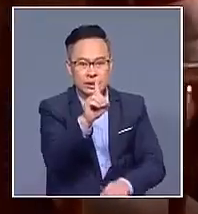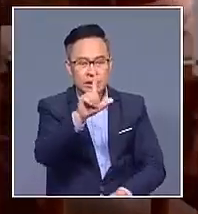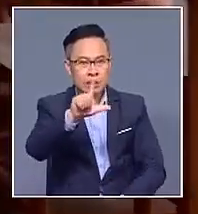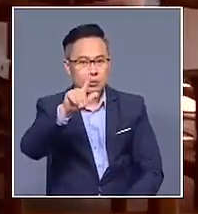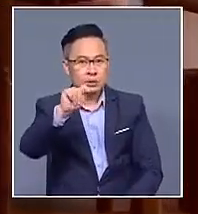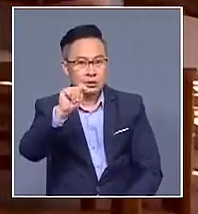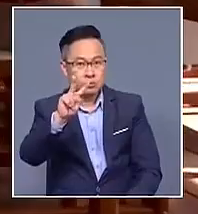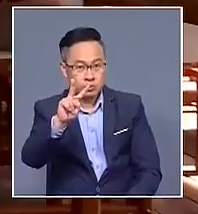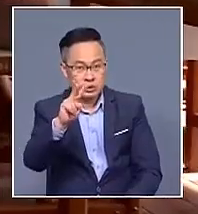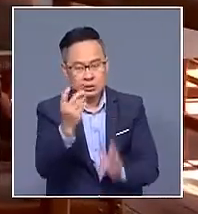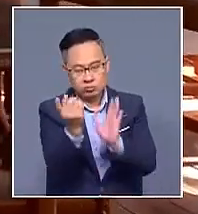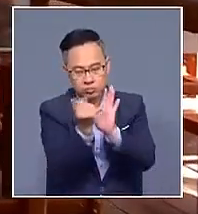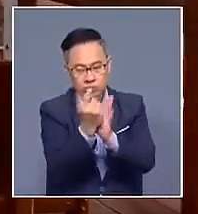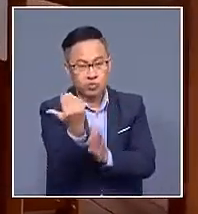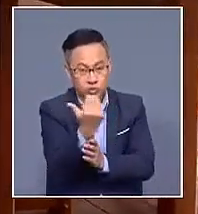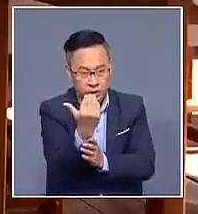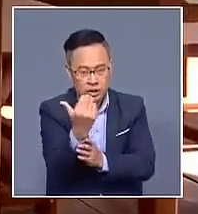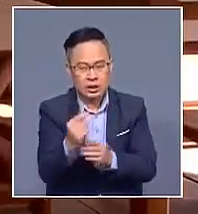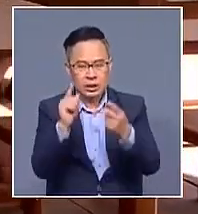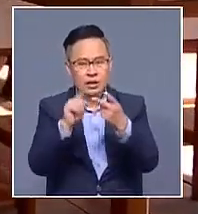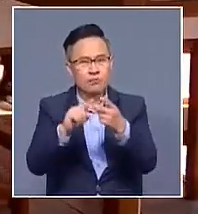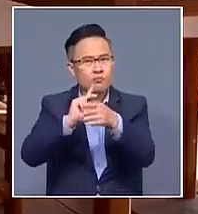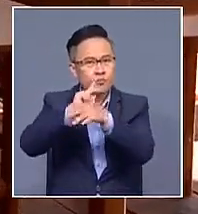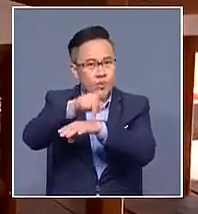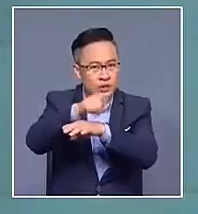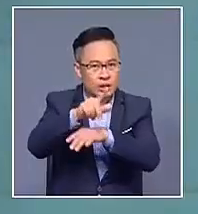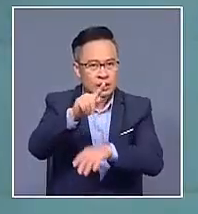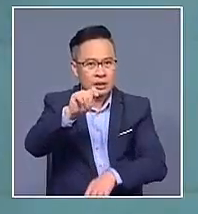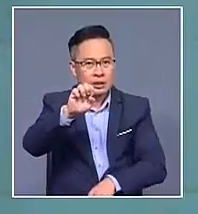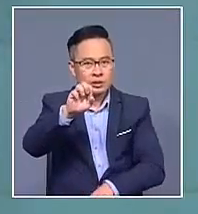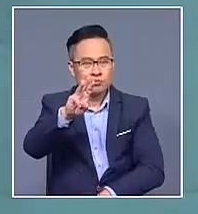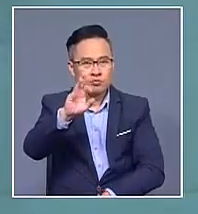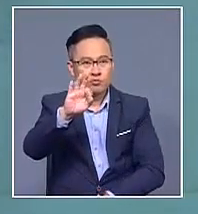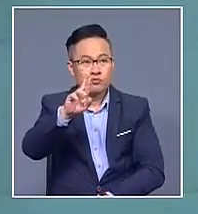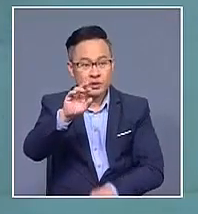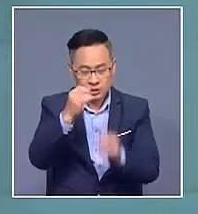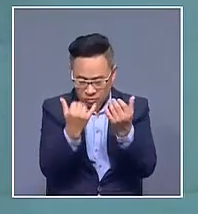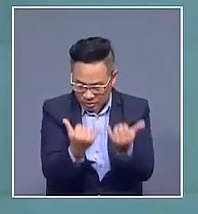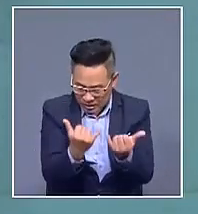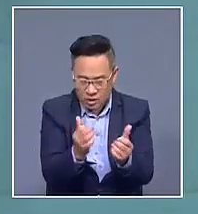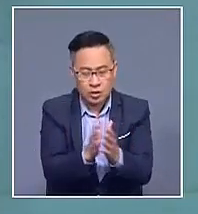tilfree.com ได้ซึ่งปัจจุบันค่ะ DLTV ให้บริการแล้วในโรงเรียนกว่า